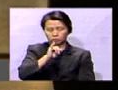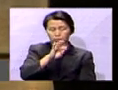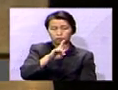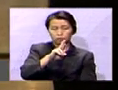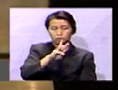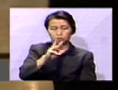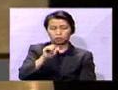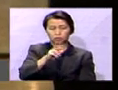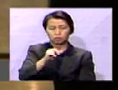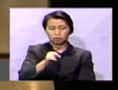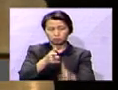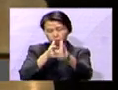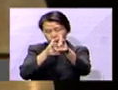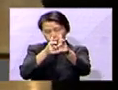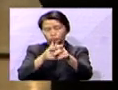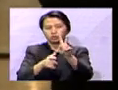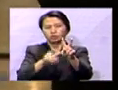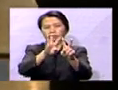Nasir Khan yang membidik